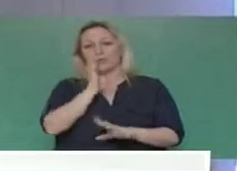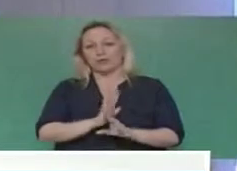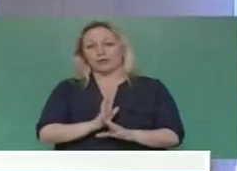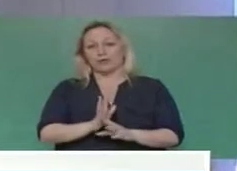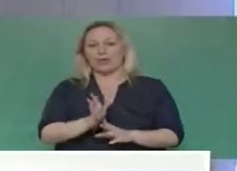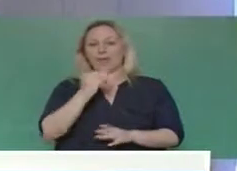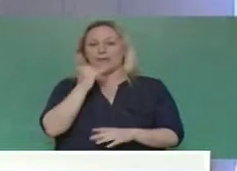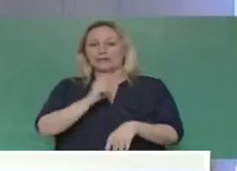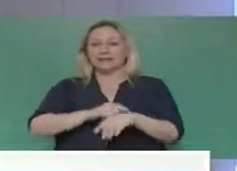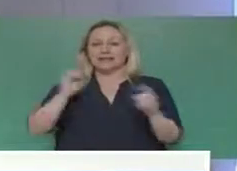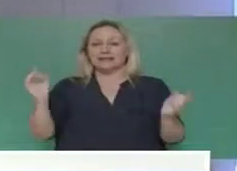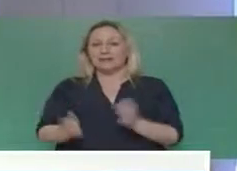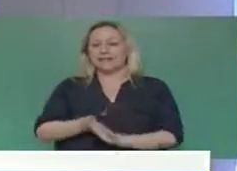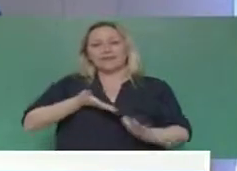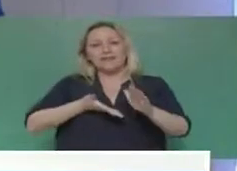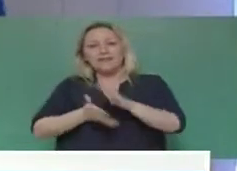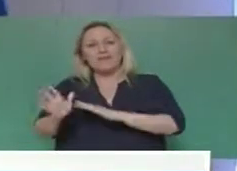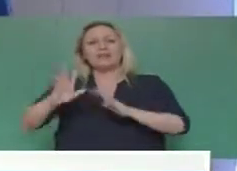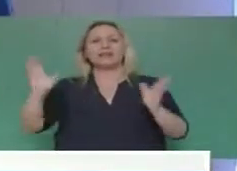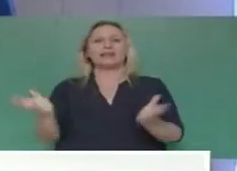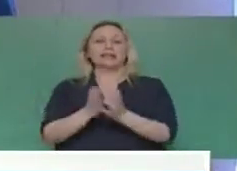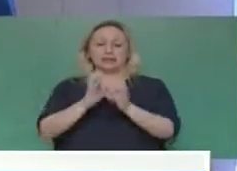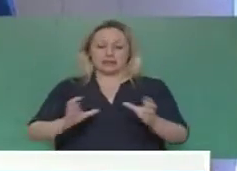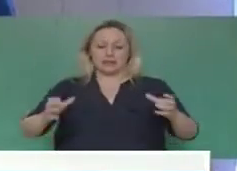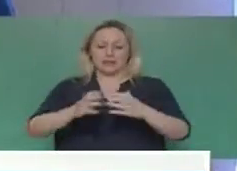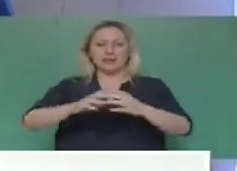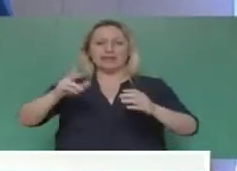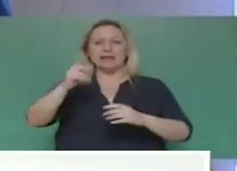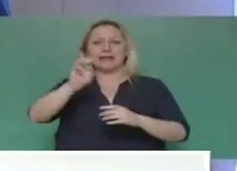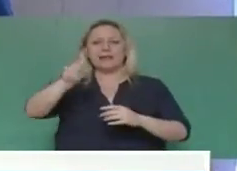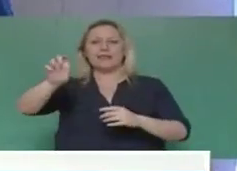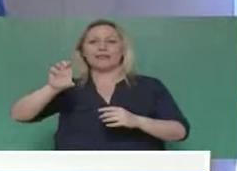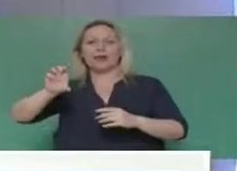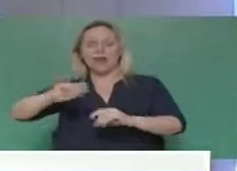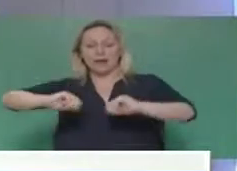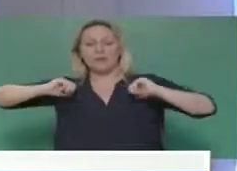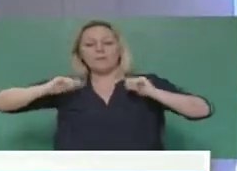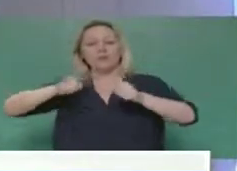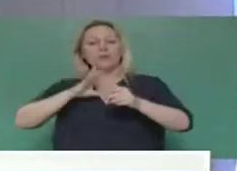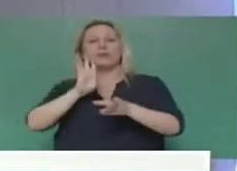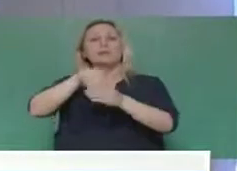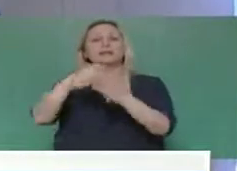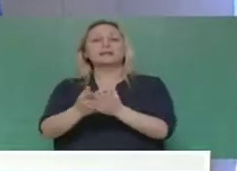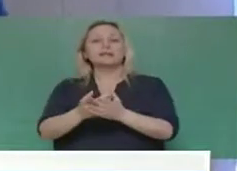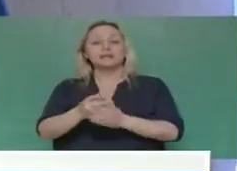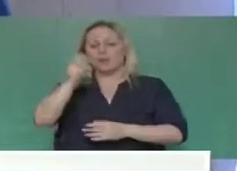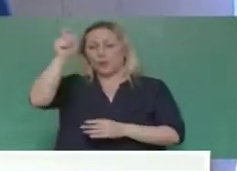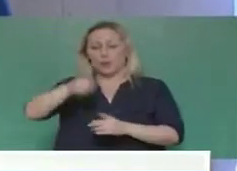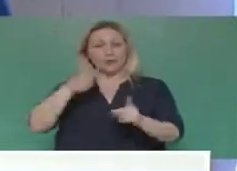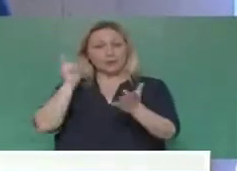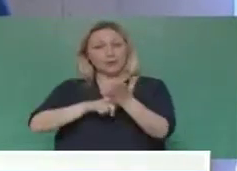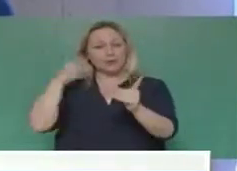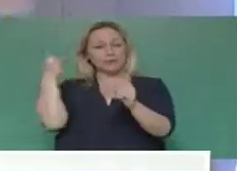μην λαμβάνει μέρος στις μεγάλες πρωτοβουλίες που λαμβάνει και τις συγκεντρώσεις και δεν με δυνατή στην τόρια φωνή, να μην είναι διεκδικητικός ο Δήμαρχος Θεσσαλονίκης